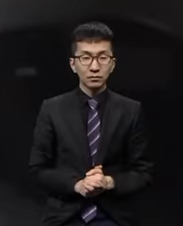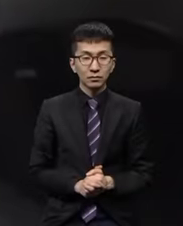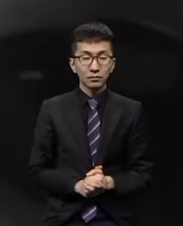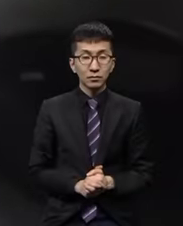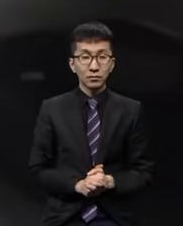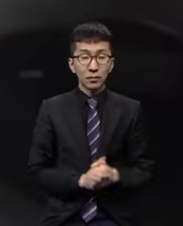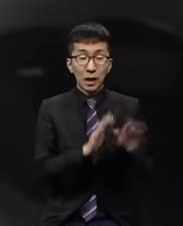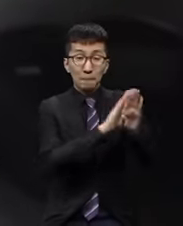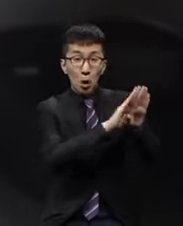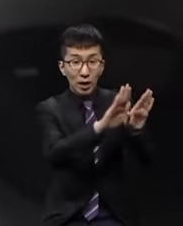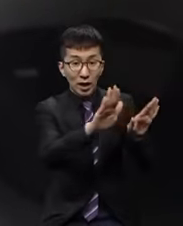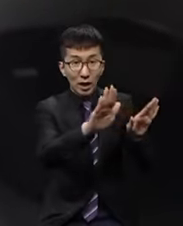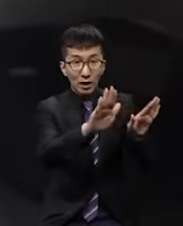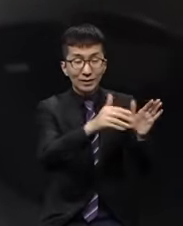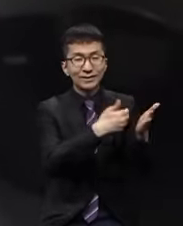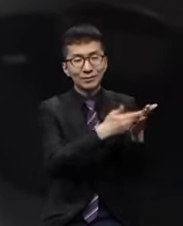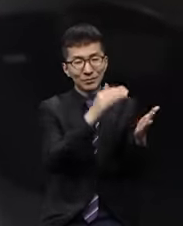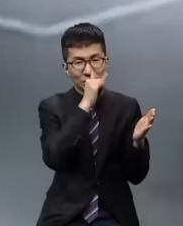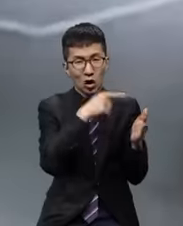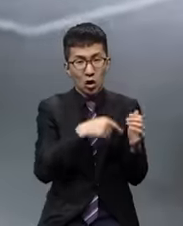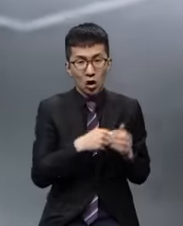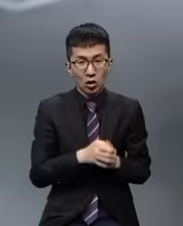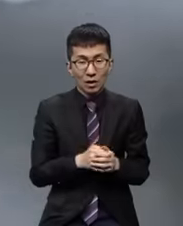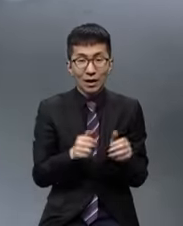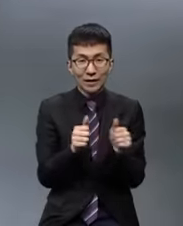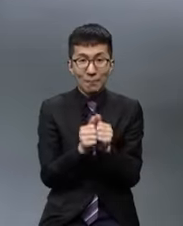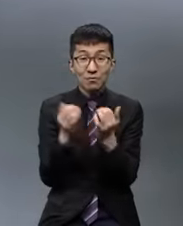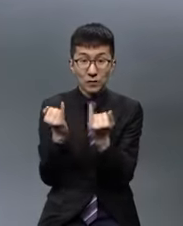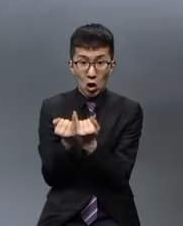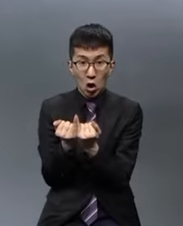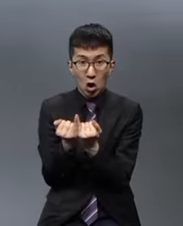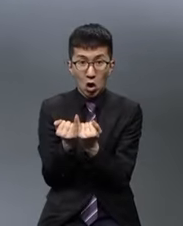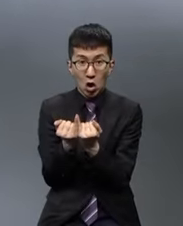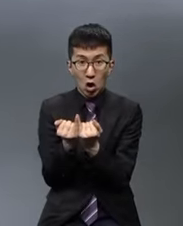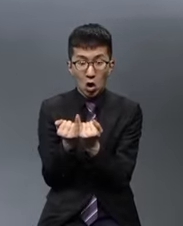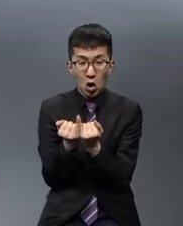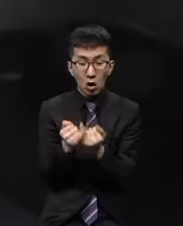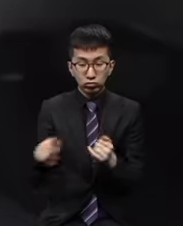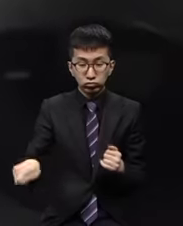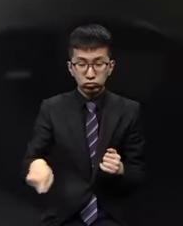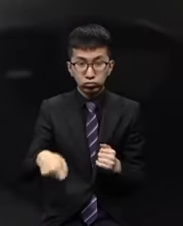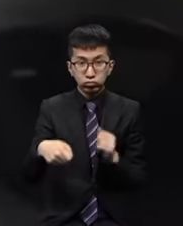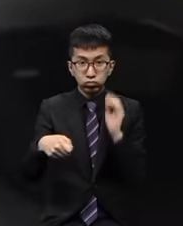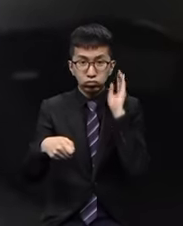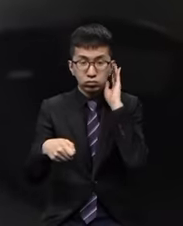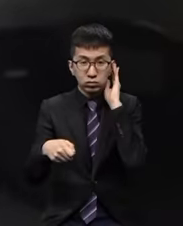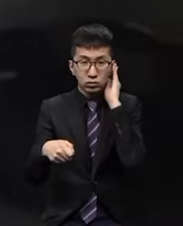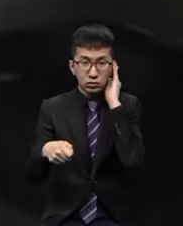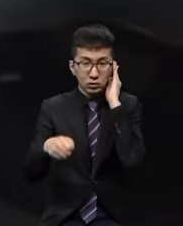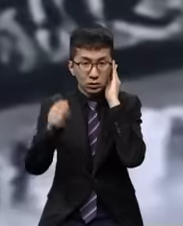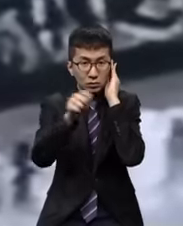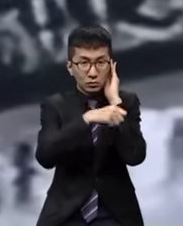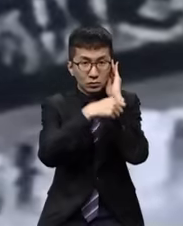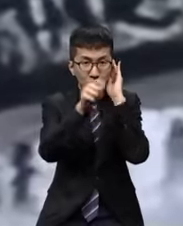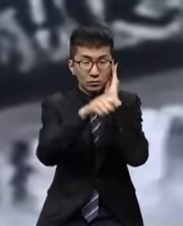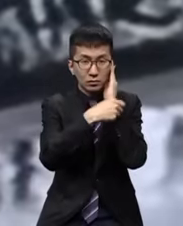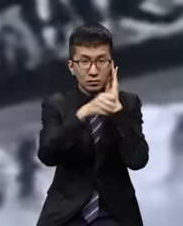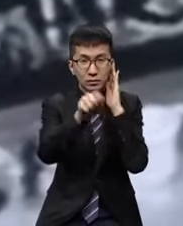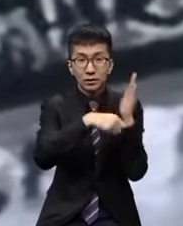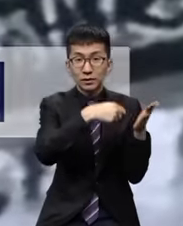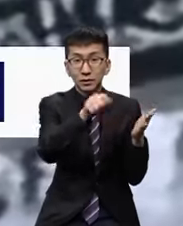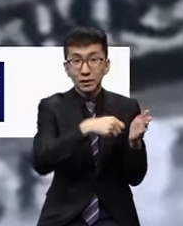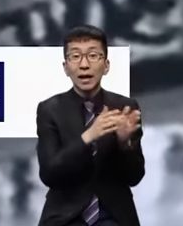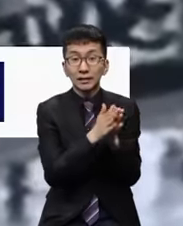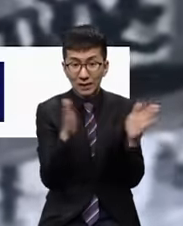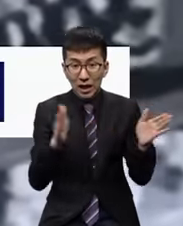벽에 걸린 대형 그림 앞. 남성과 여성이 바닥에 놓인 붓을 집어들어 크게 붓질을 시작합니다.